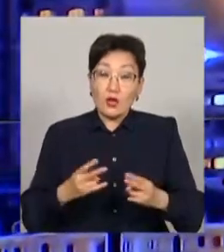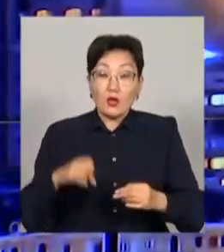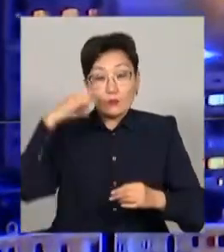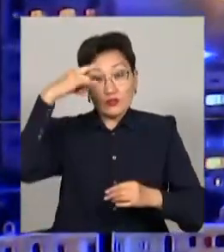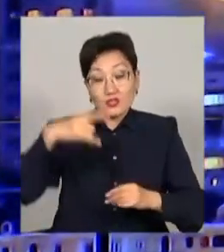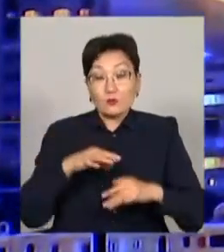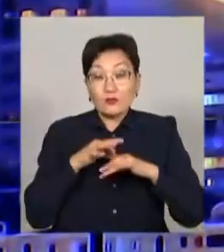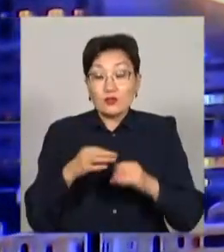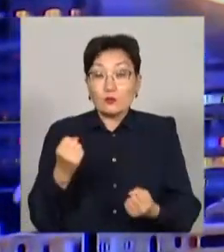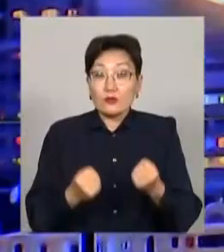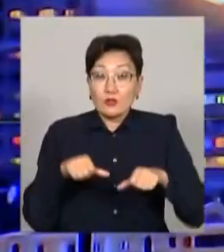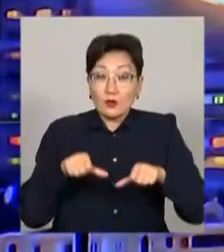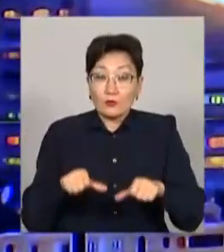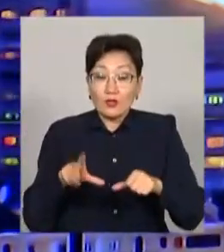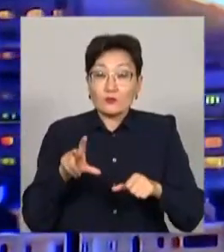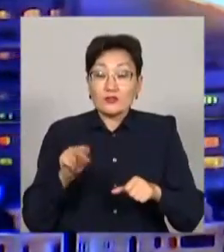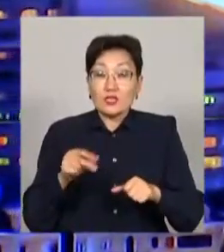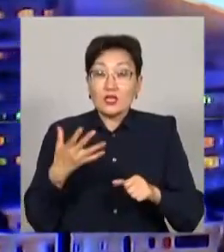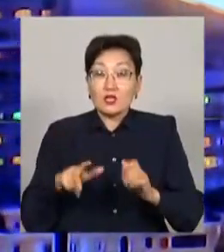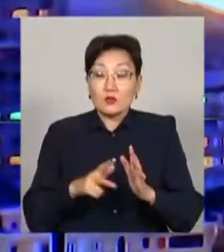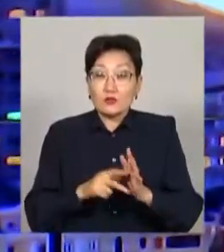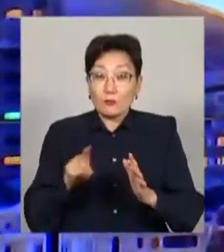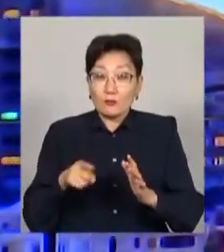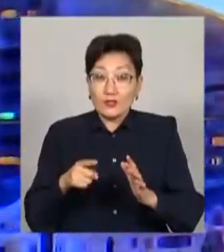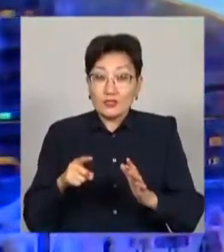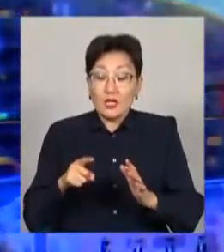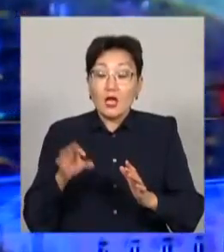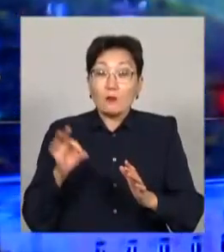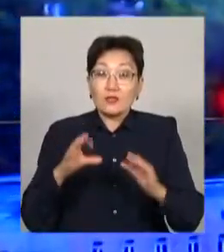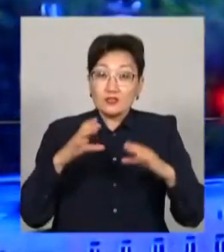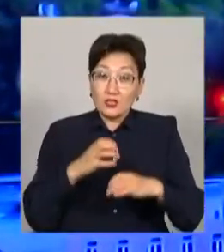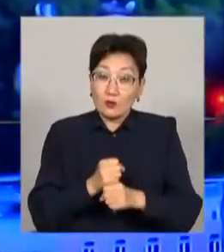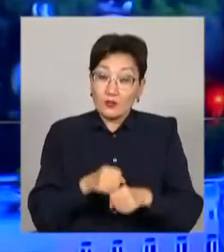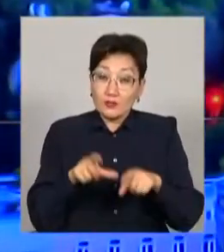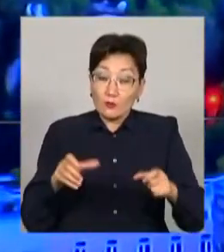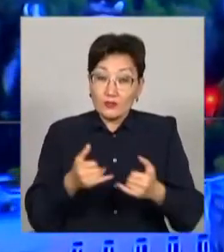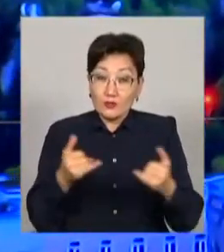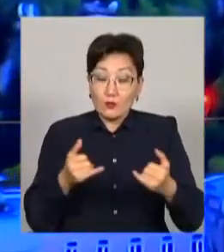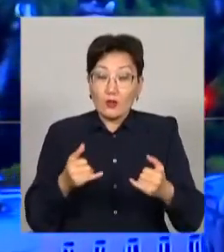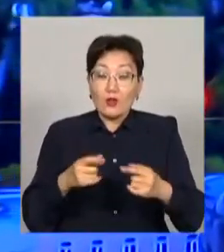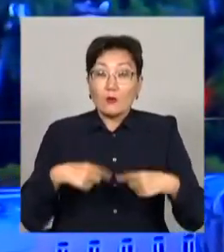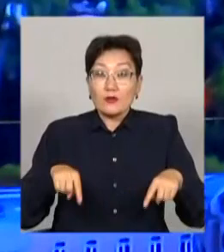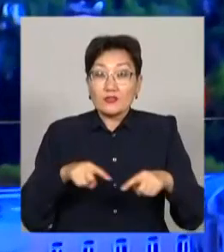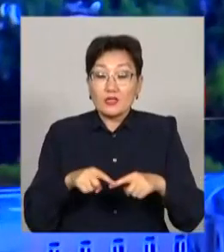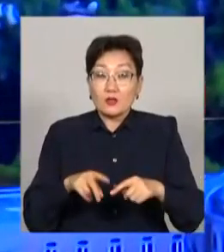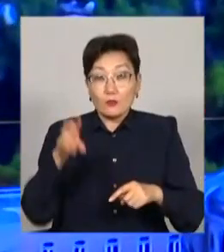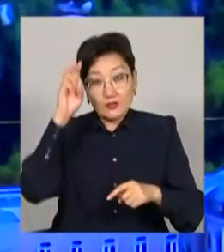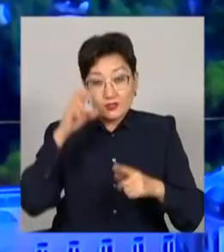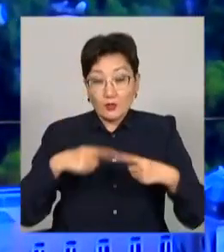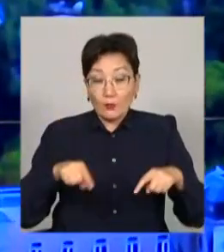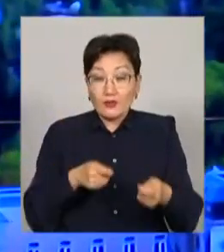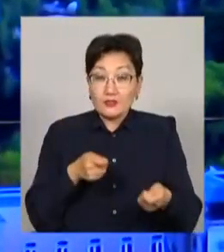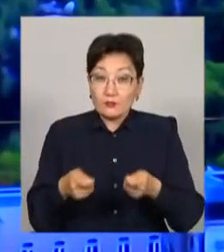Елімізде жүргізуші куәлігін алғандар саны 58%-ға қысқарған. Ол туралы азаматтарға арналған үкімет мемлекеттік корпорациясының